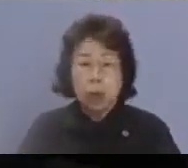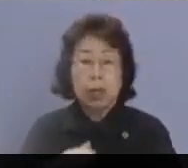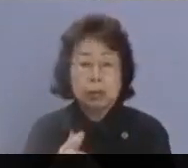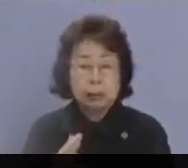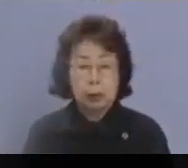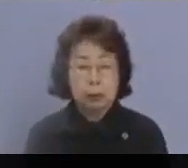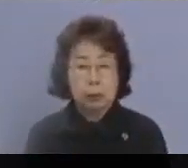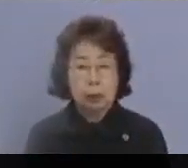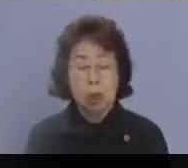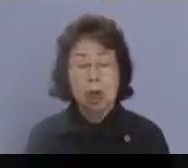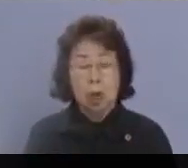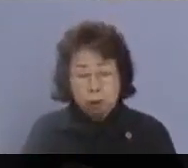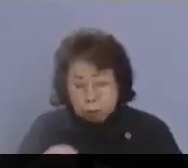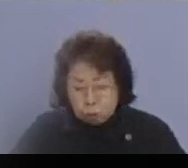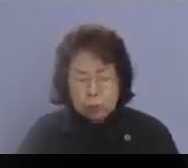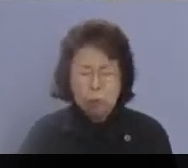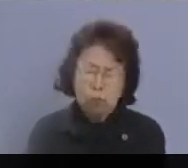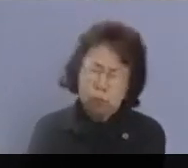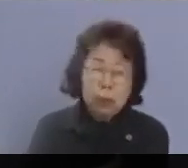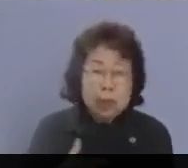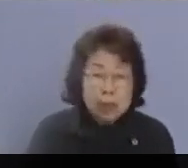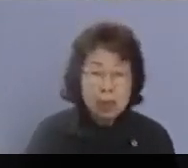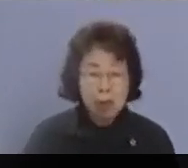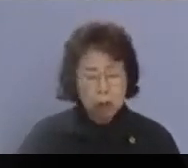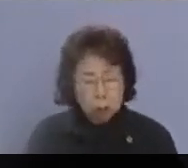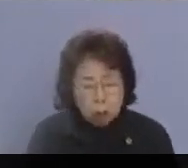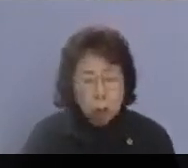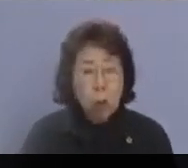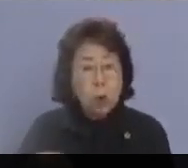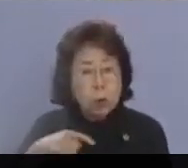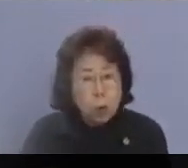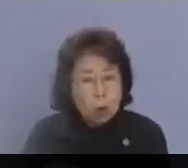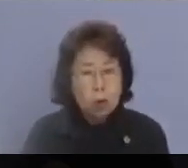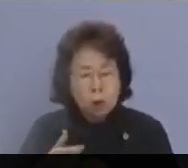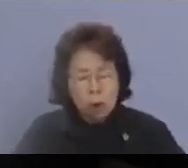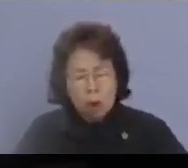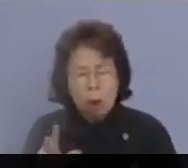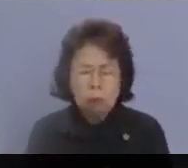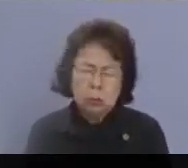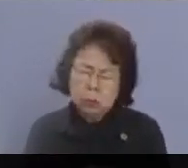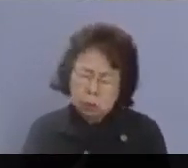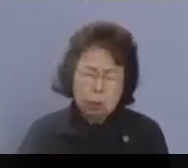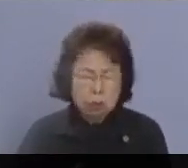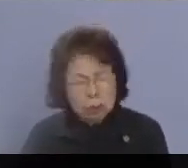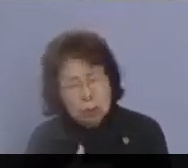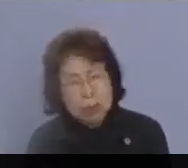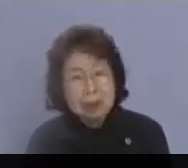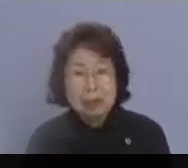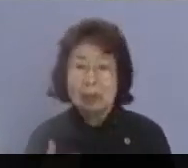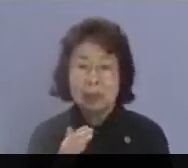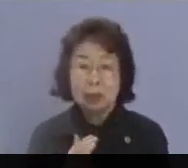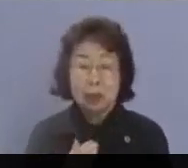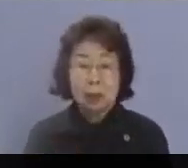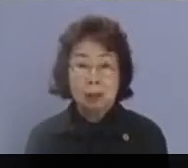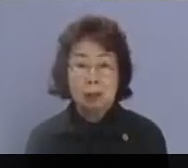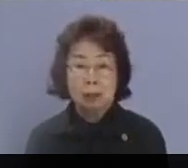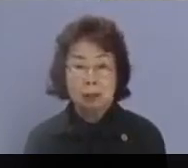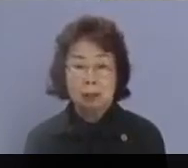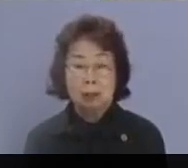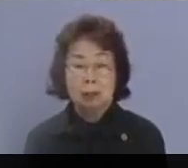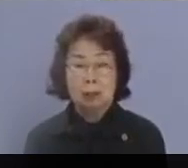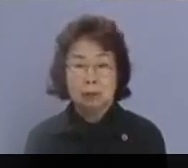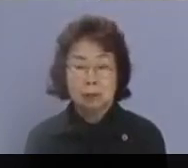예정인데요. 주민 불편은 물론이고 교통과 교육 등 여러 문제를 걱정하는 목소리가 나옵니다. 강지아 기자가 취재했습니다.